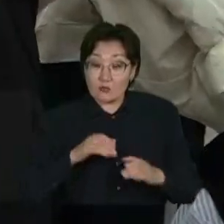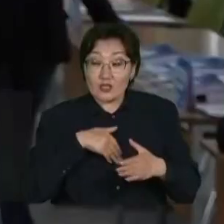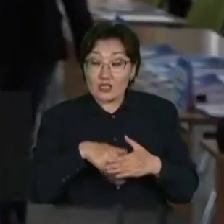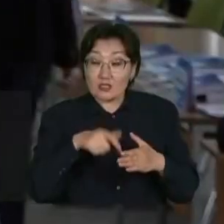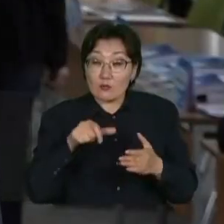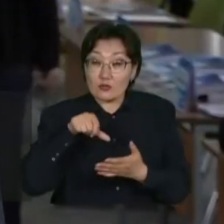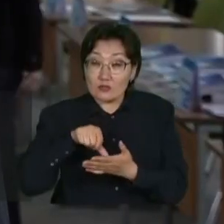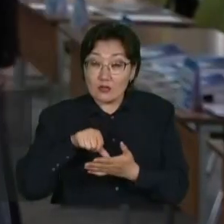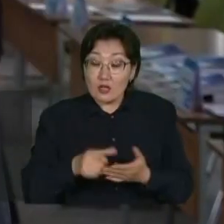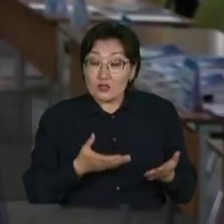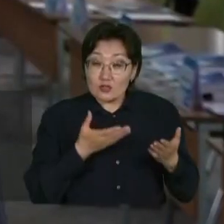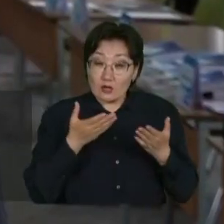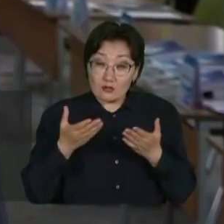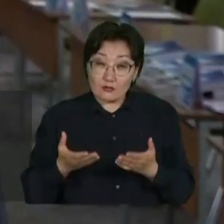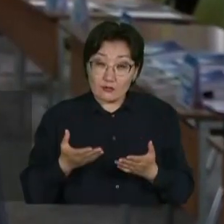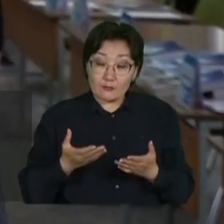қатысты. Шақырған